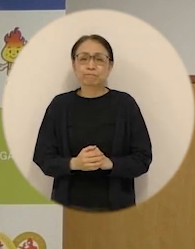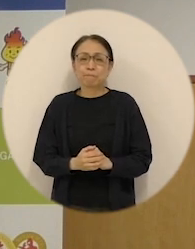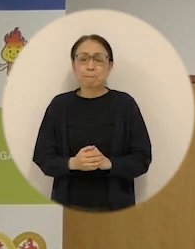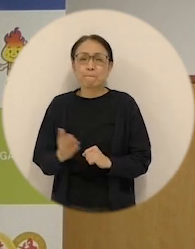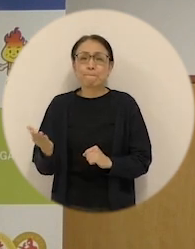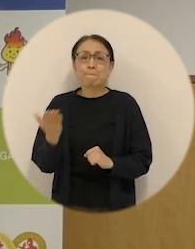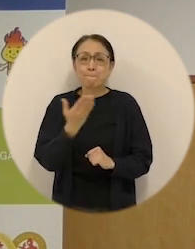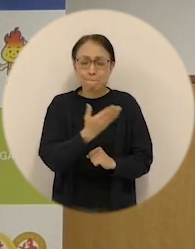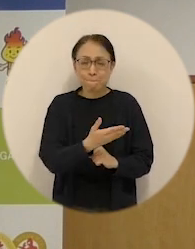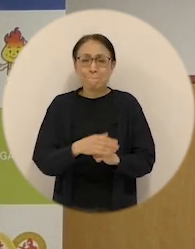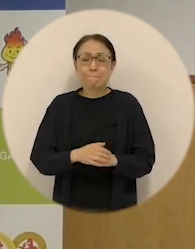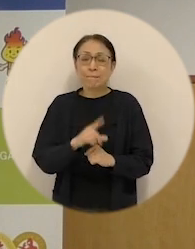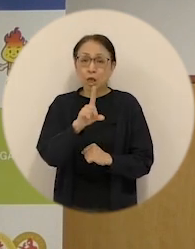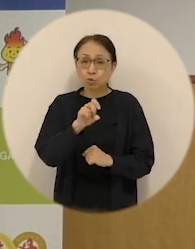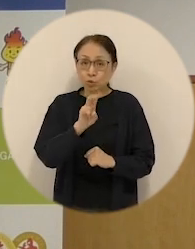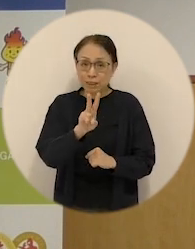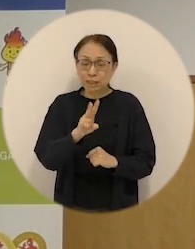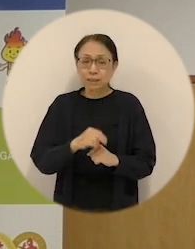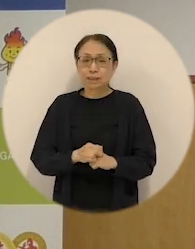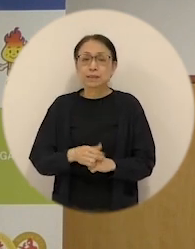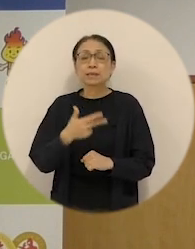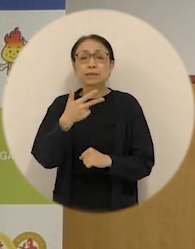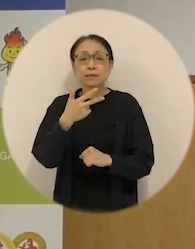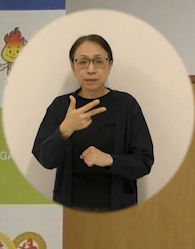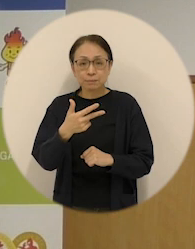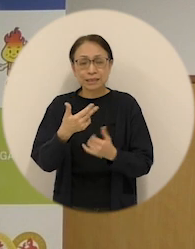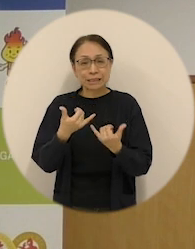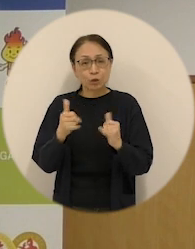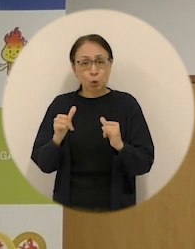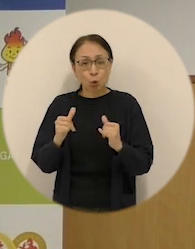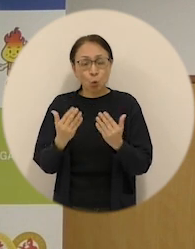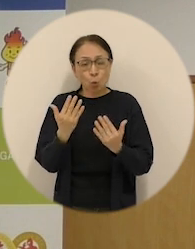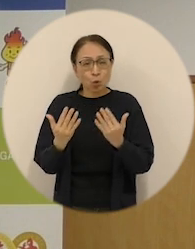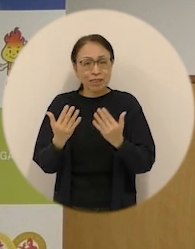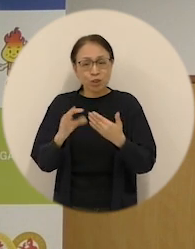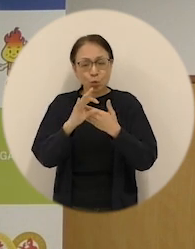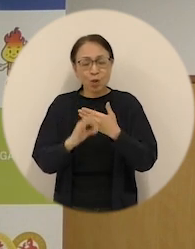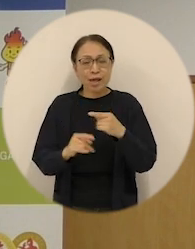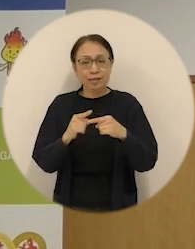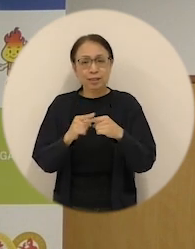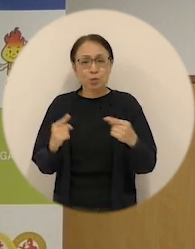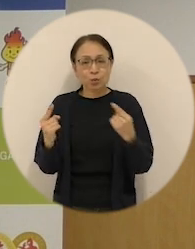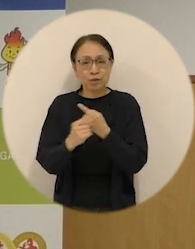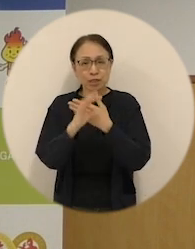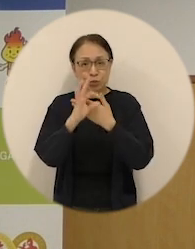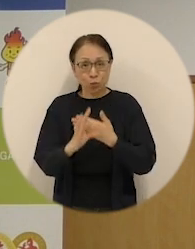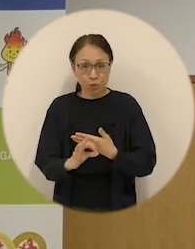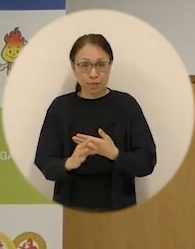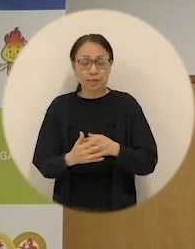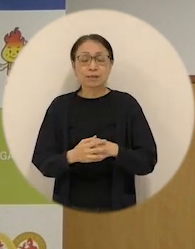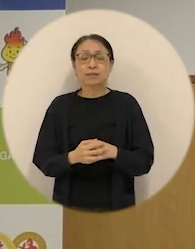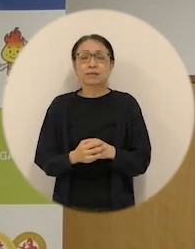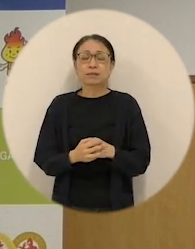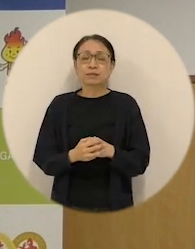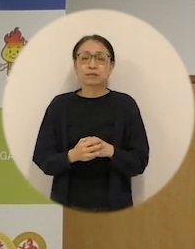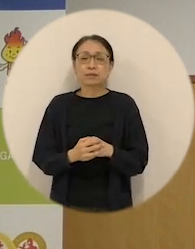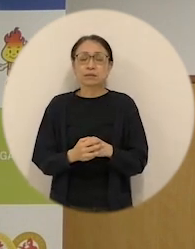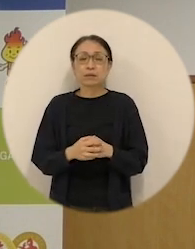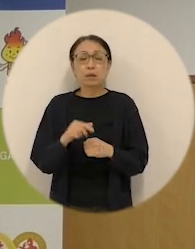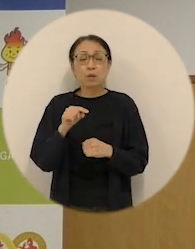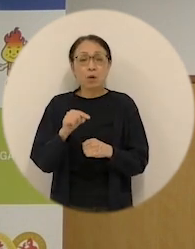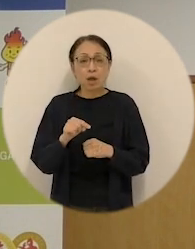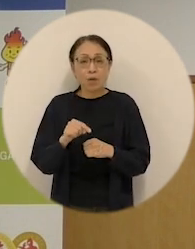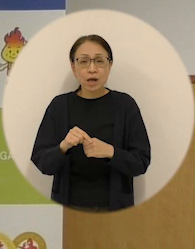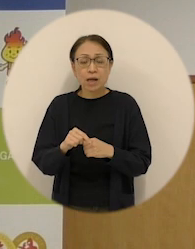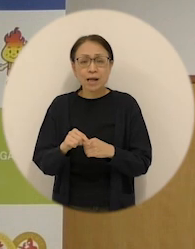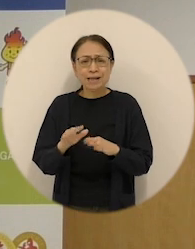次に議案第12号須賀川市市民の森条例の一部を改正する条例でありますが、本案は今